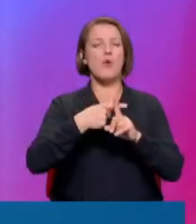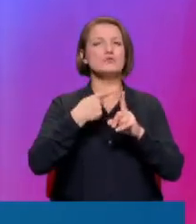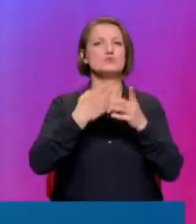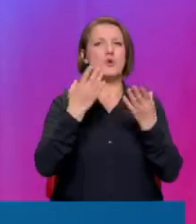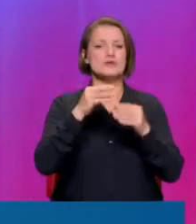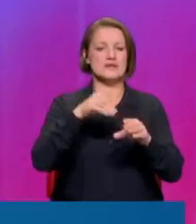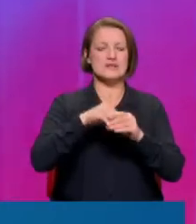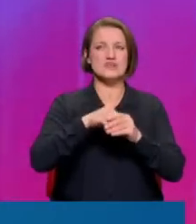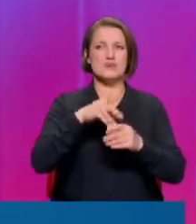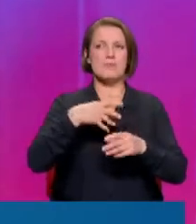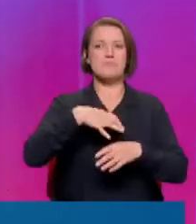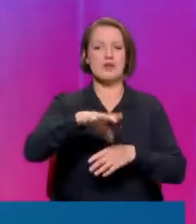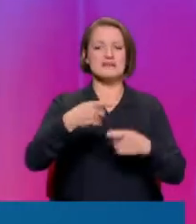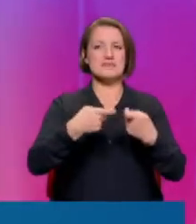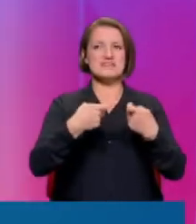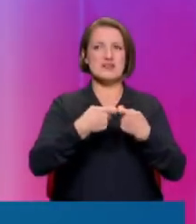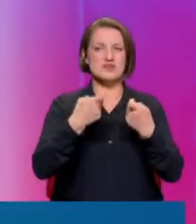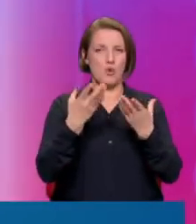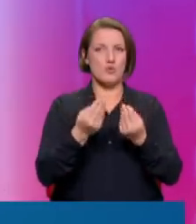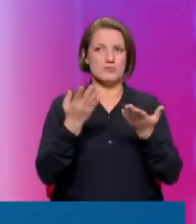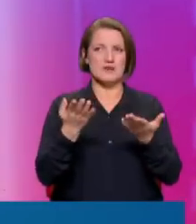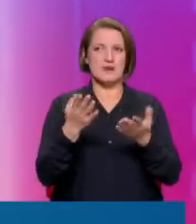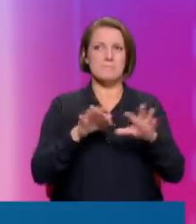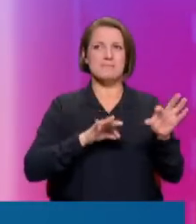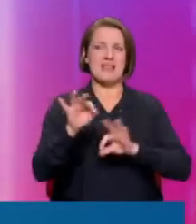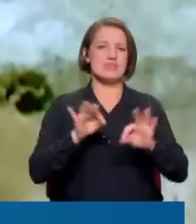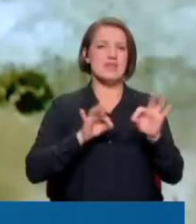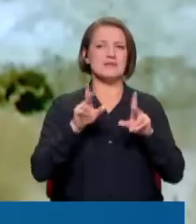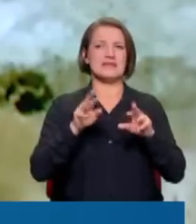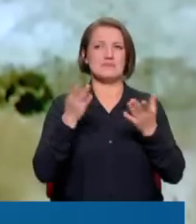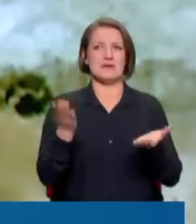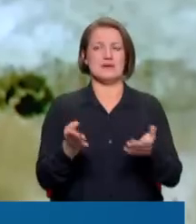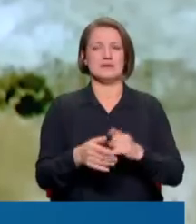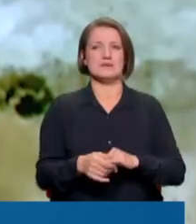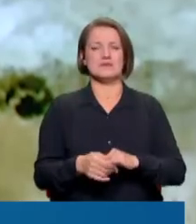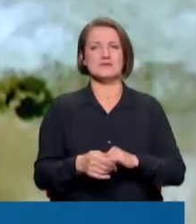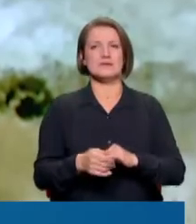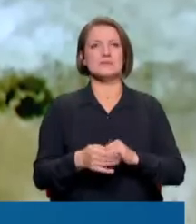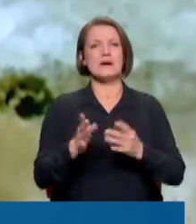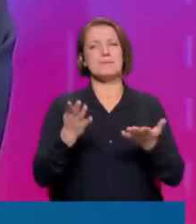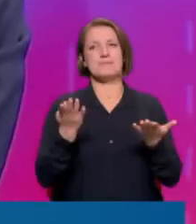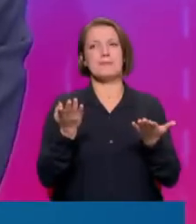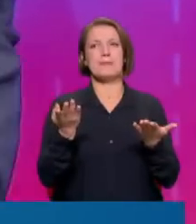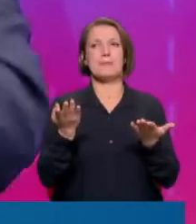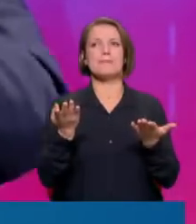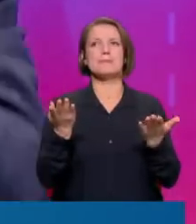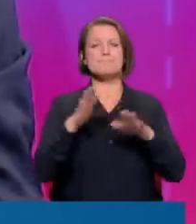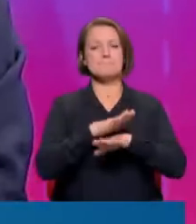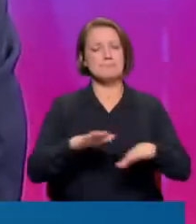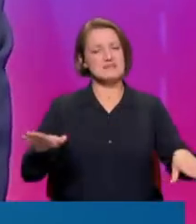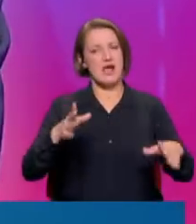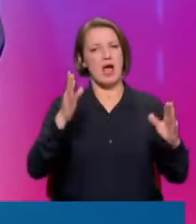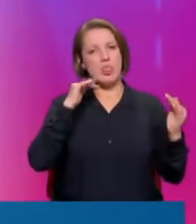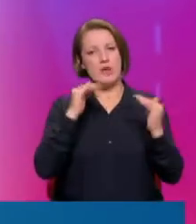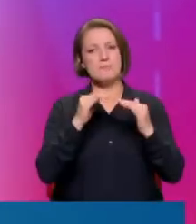iç savaş bir bölgesel Savaş bu şekilde olmuş Olumlu derken planlandığı gibi Yani diyelim ki Ateşkes zamanında olduğu anlaşma